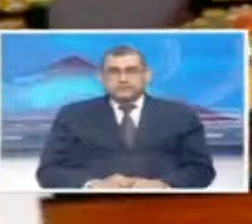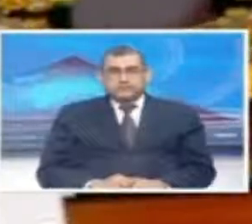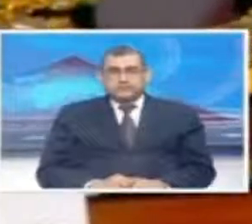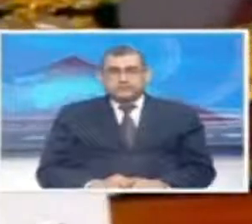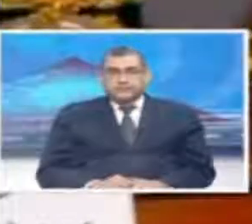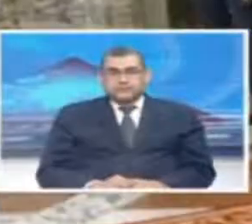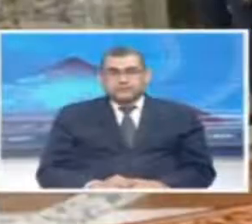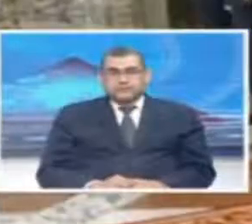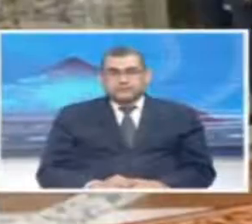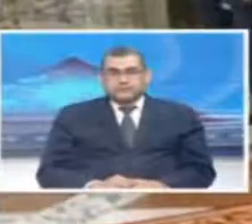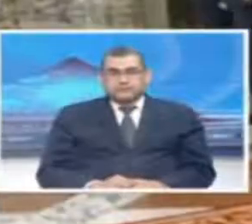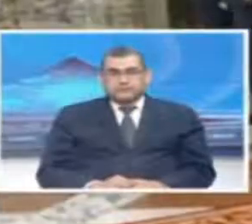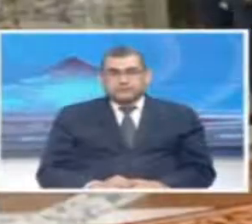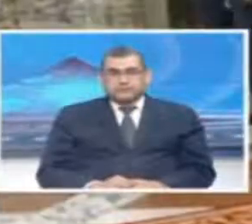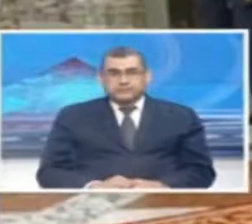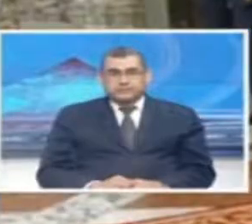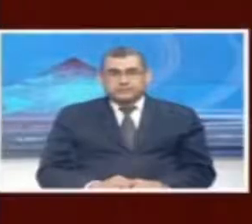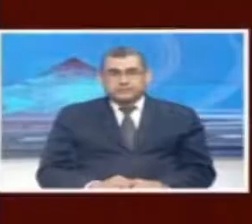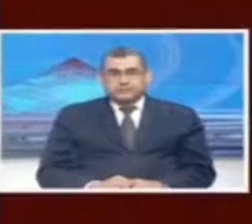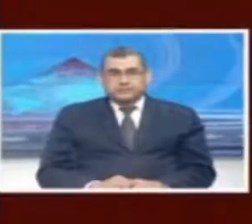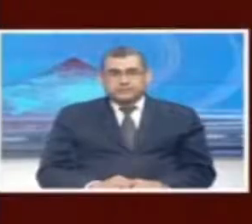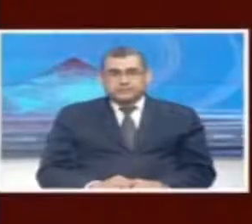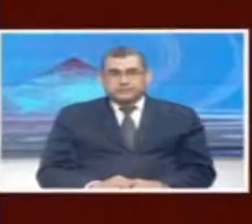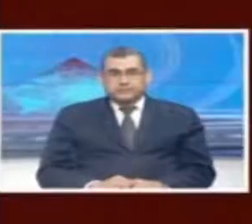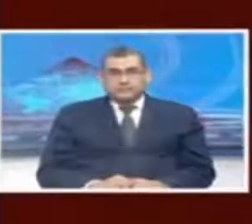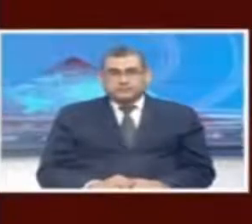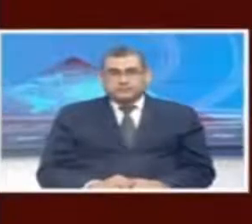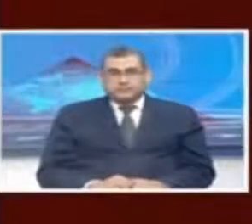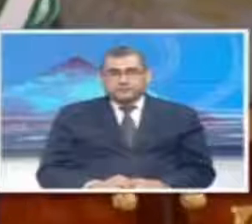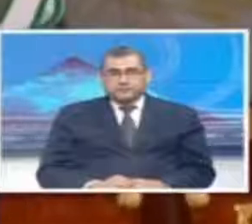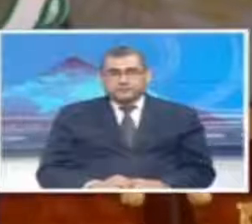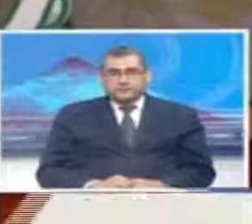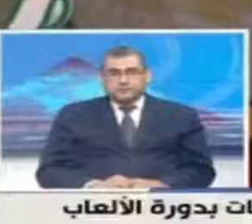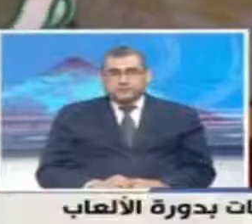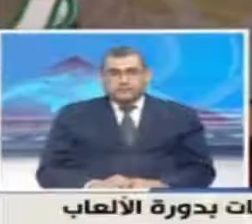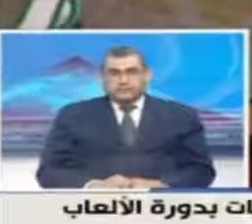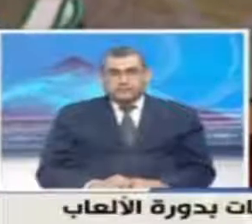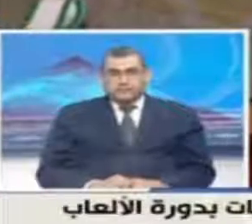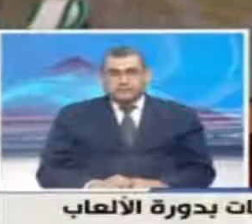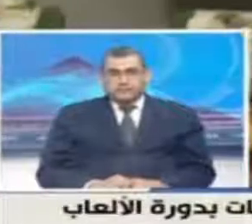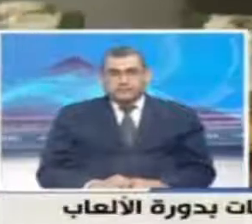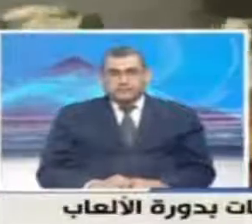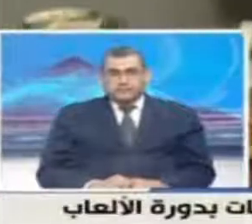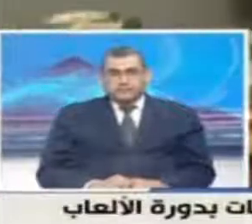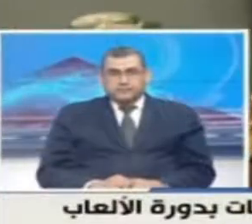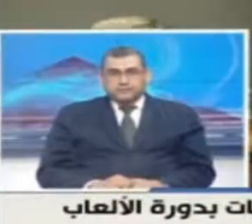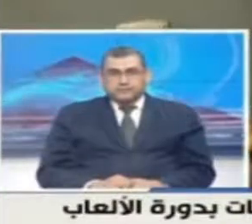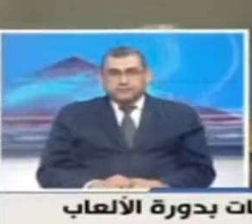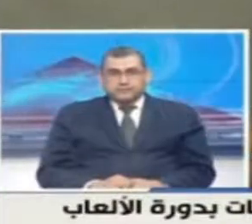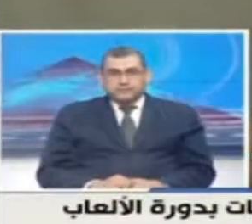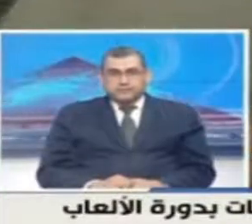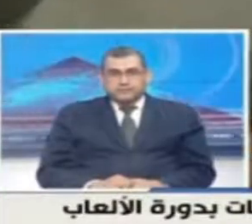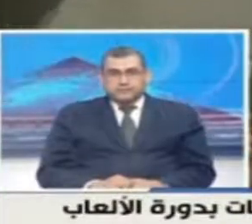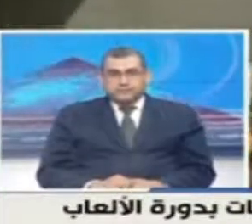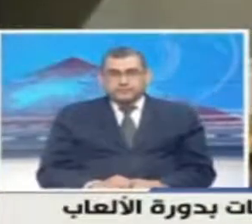كرم السيد الرئيس عبد الفتاح السيسي بقصر الاتحادية اللاعبين واللاعبات والمدربين المحققين